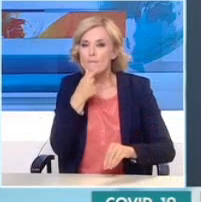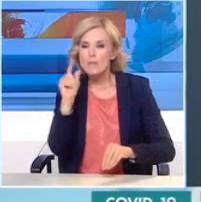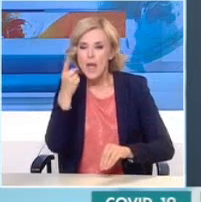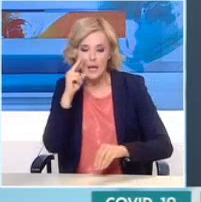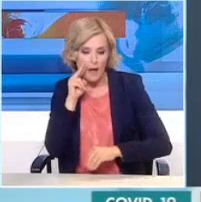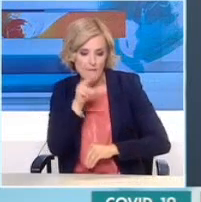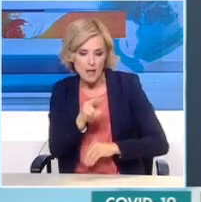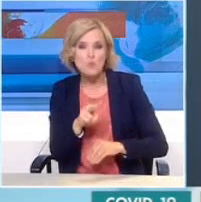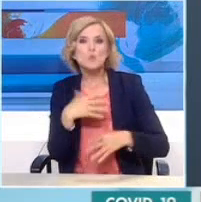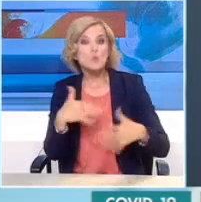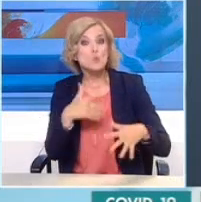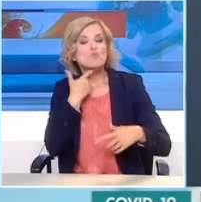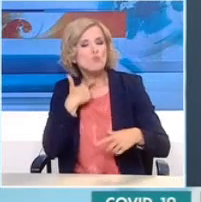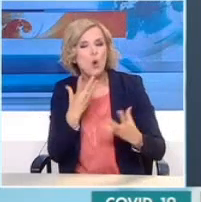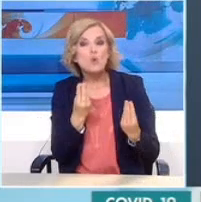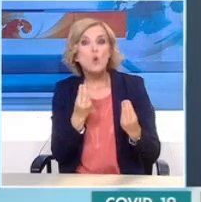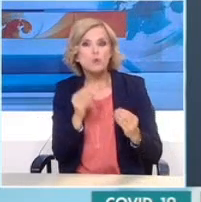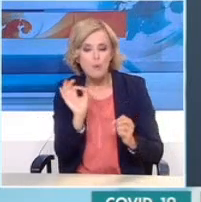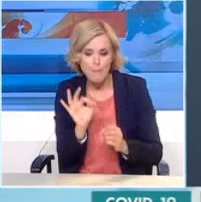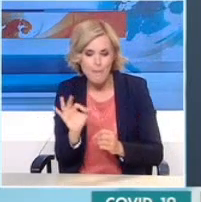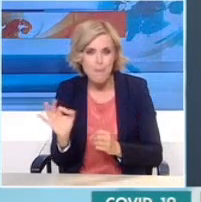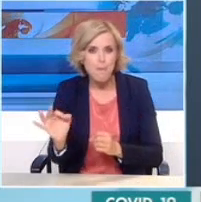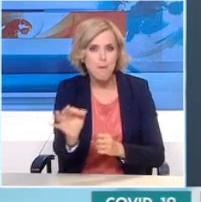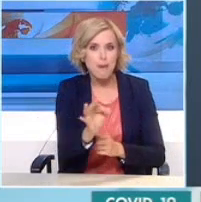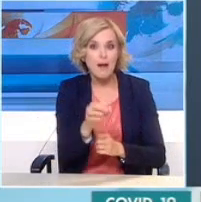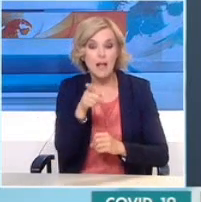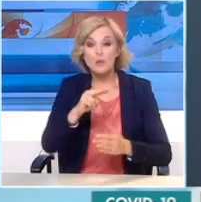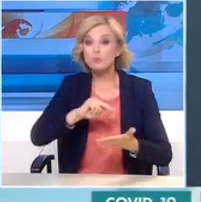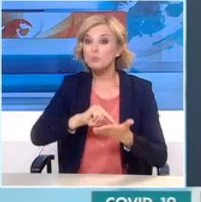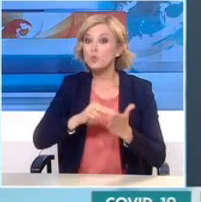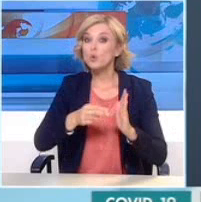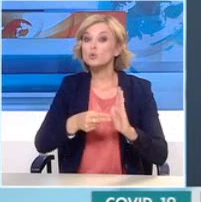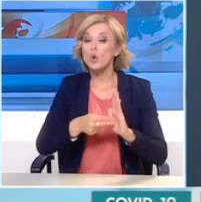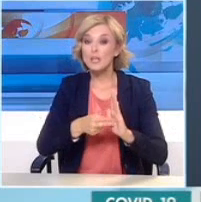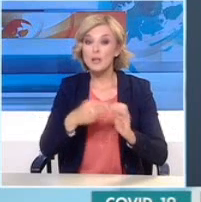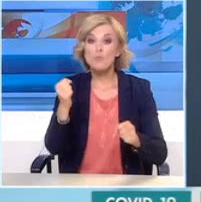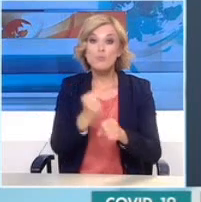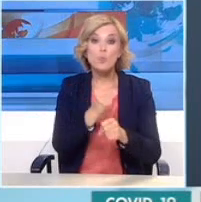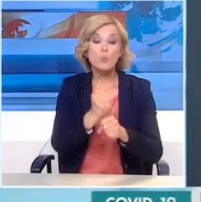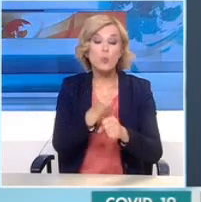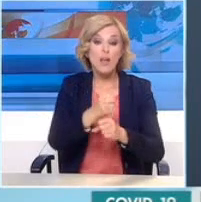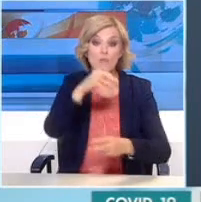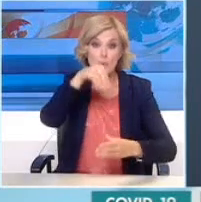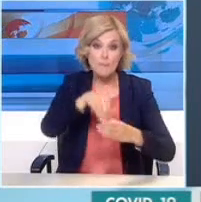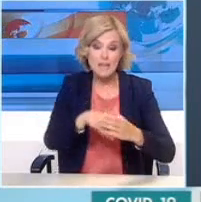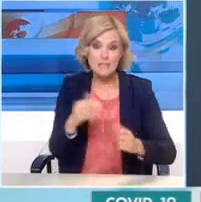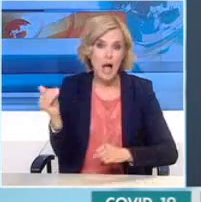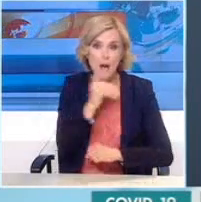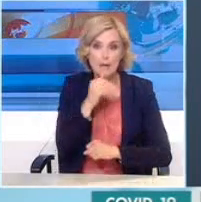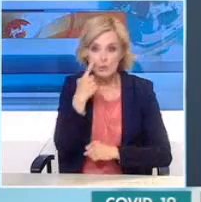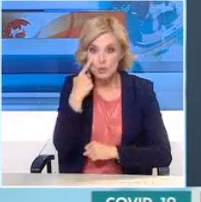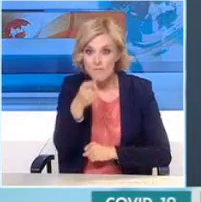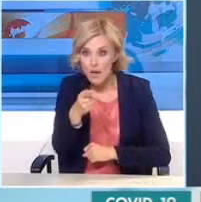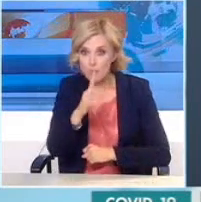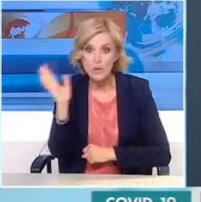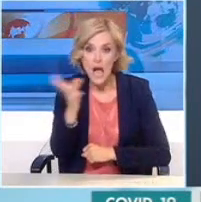στις δομές υγείας. Εκεί συστήνεται αυξημένη επαγρύπνηση από τους υγειονομικούς για να γνωριστούν ύποπτα περιστατικά.